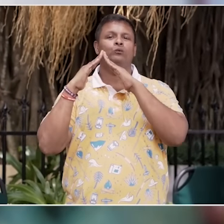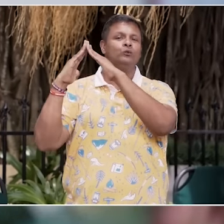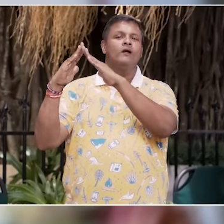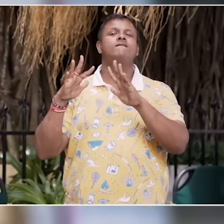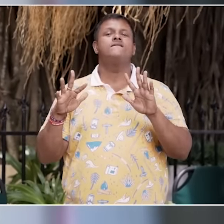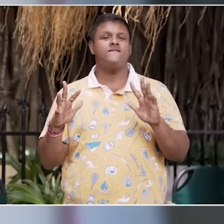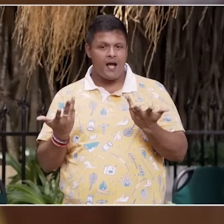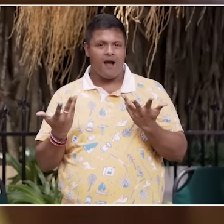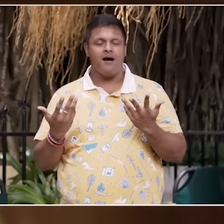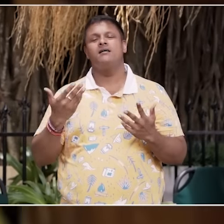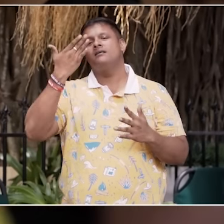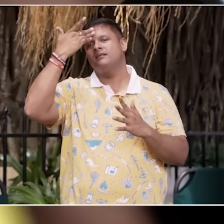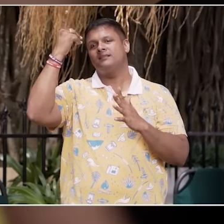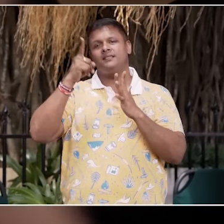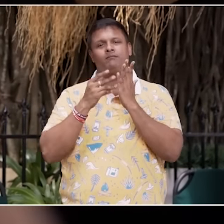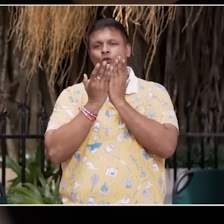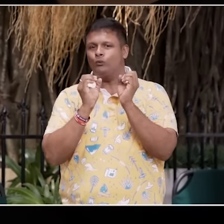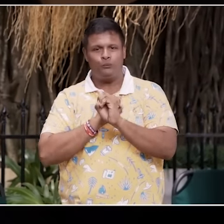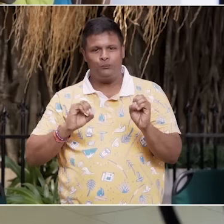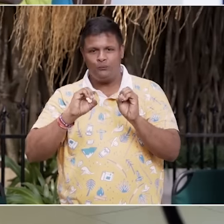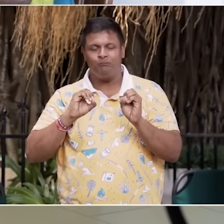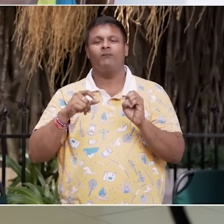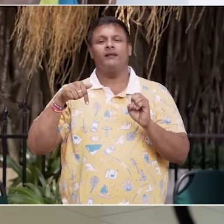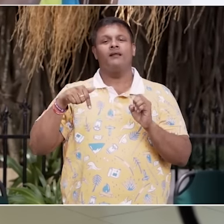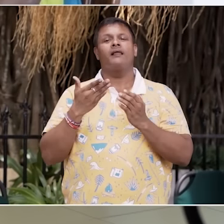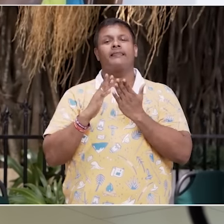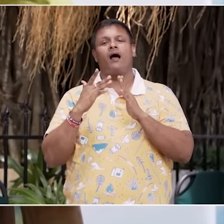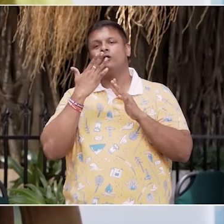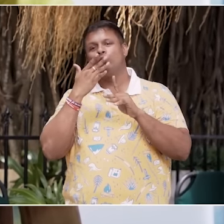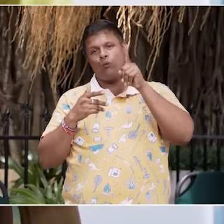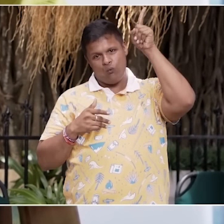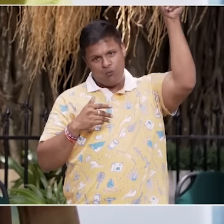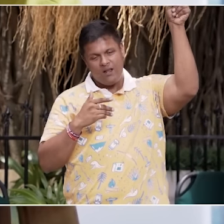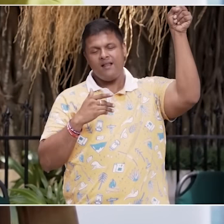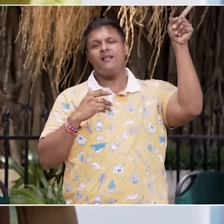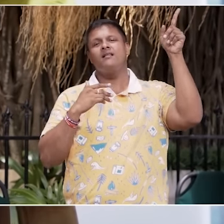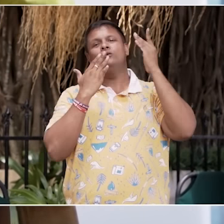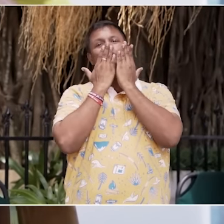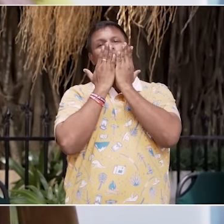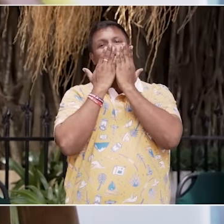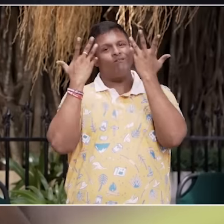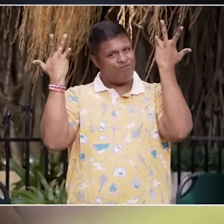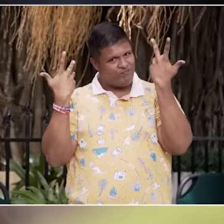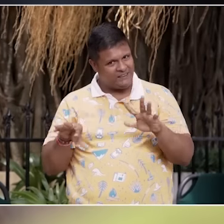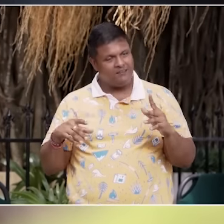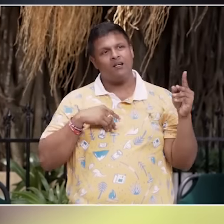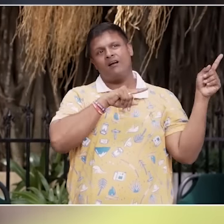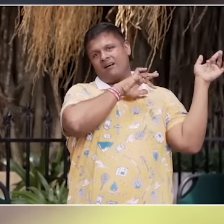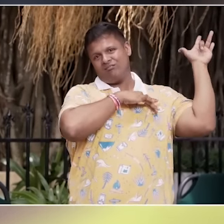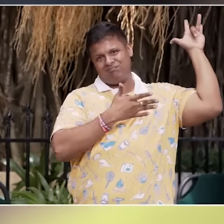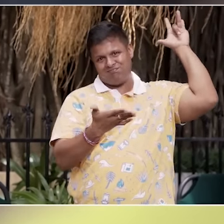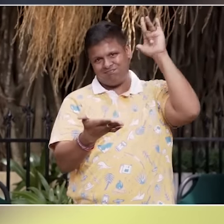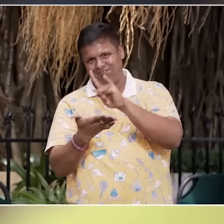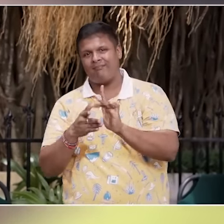කෙනෙක් මම අධ්‍යාපනය ලබා ගත්තේ ඉන්දියාවේ බිහිරි පාසලකින්